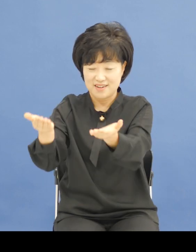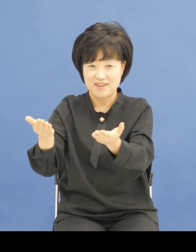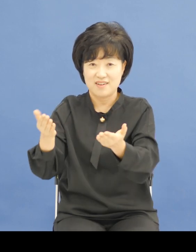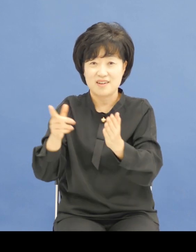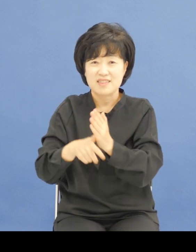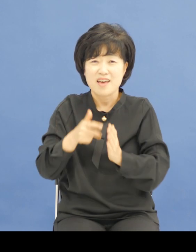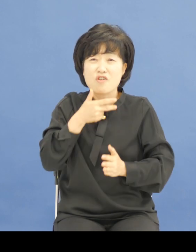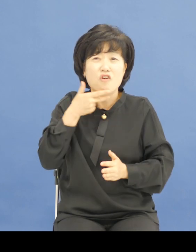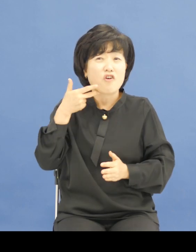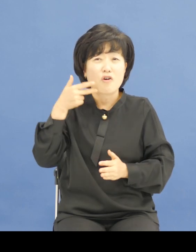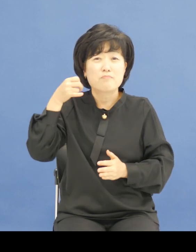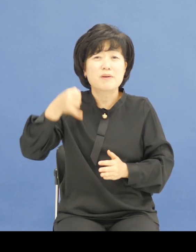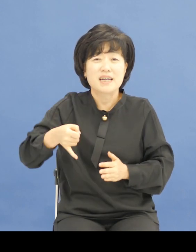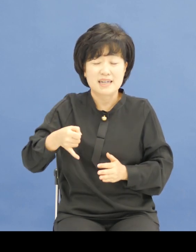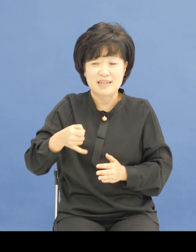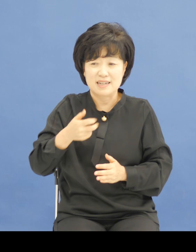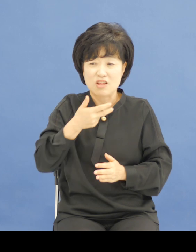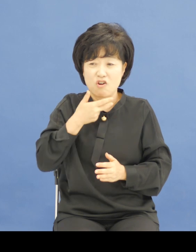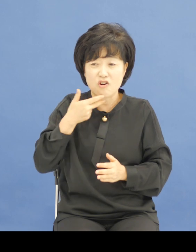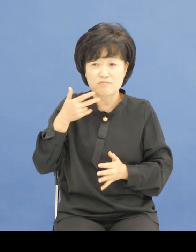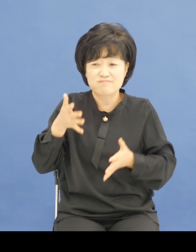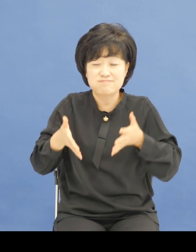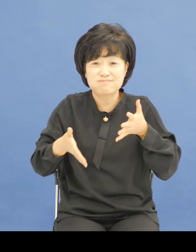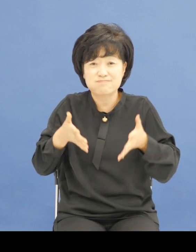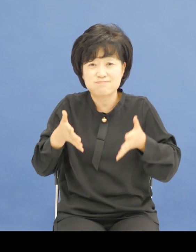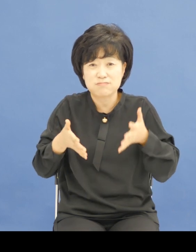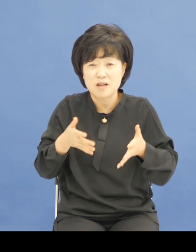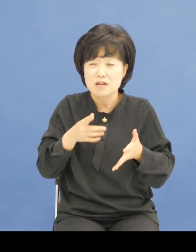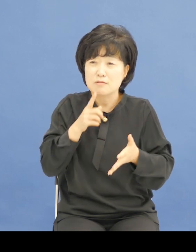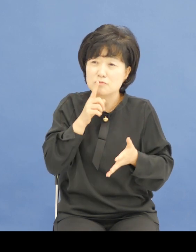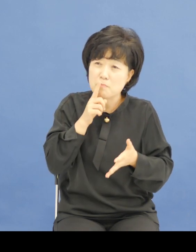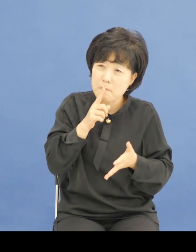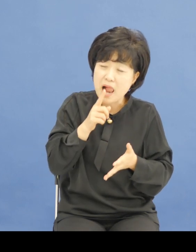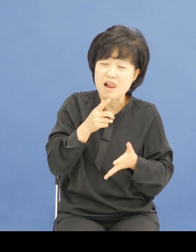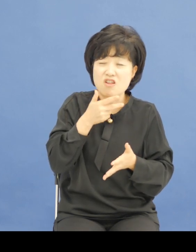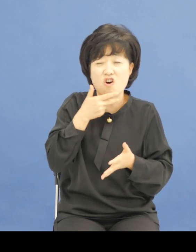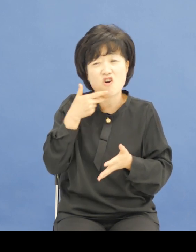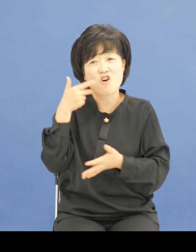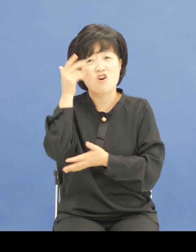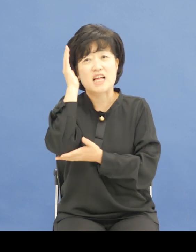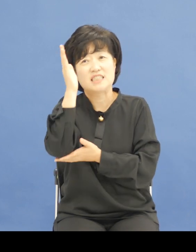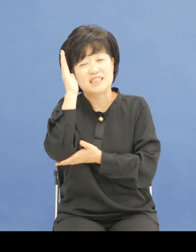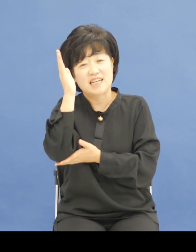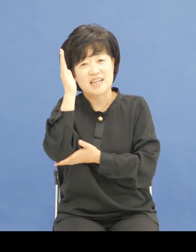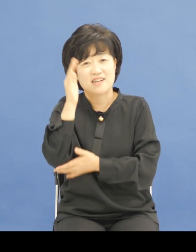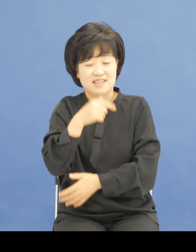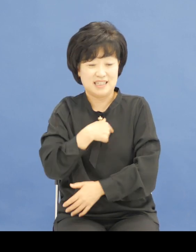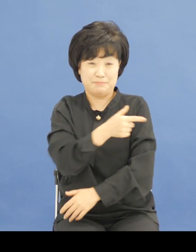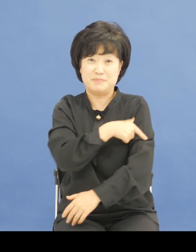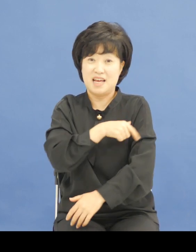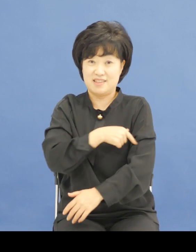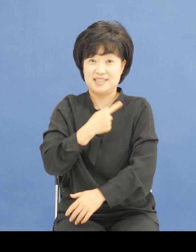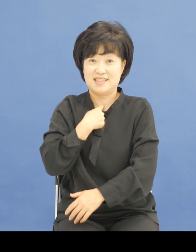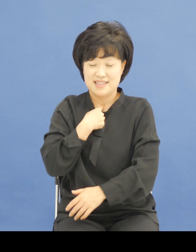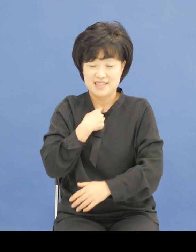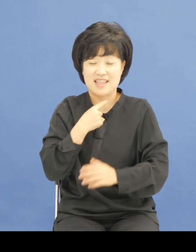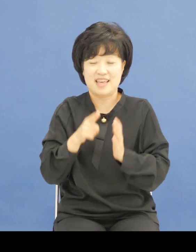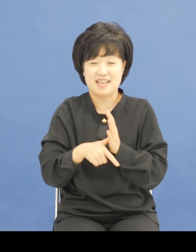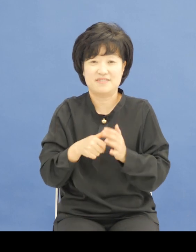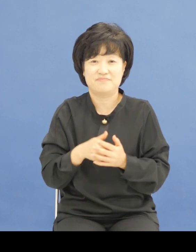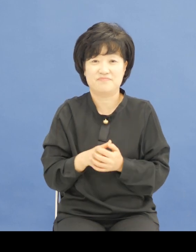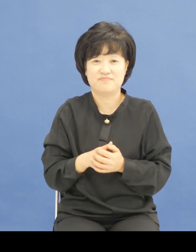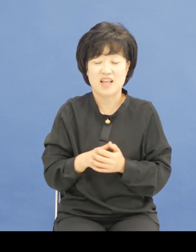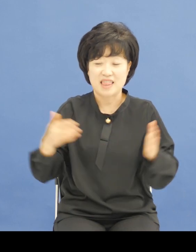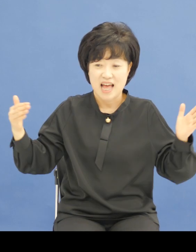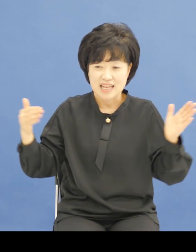그때 영어도 잘 못하고 이렇게 떠듬떠듬 하면서 뭔 말을 아마 했을 거예요. 간증을 네. 했겠죠. 집사했을 때. 네. 근데 다